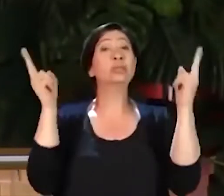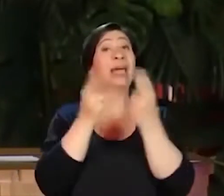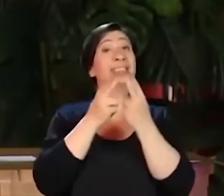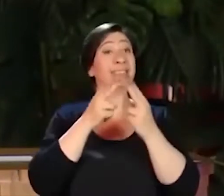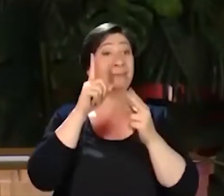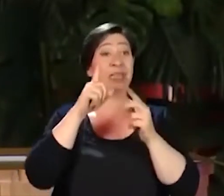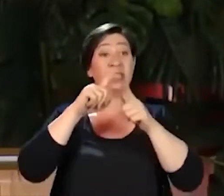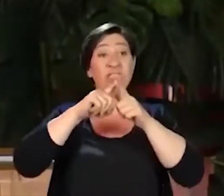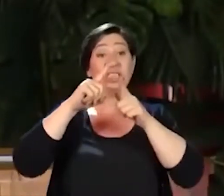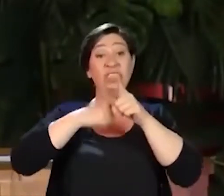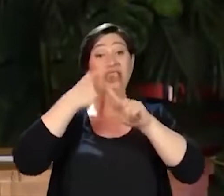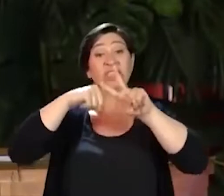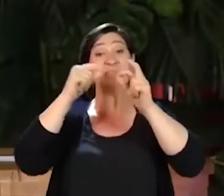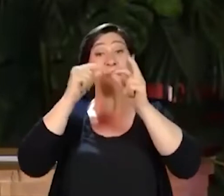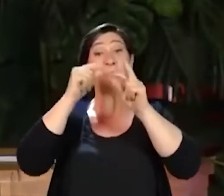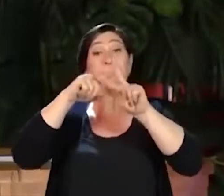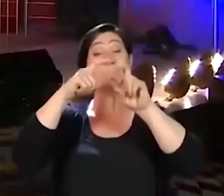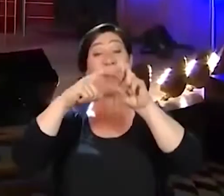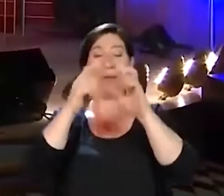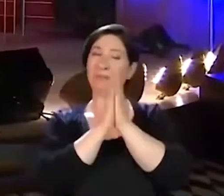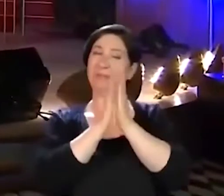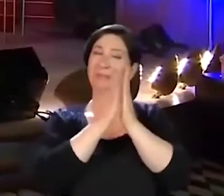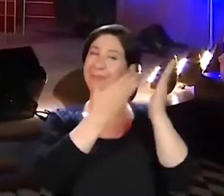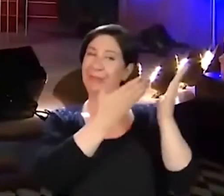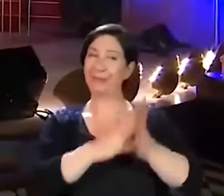bir sanatçımız Cabbar gelecek alkışlarınızla